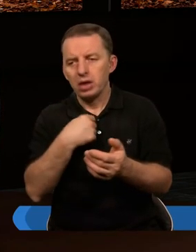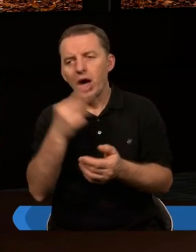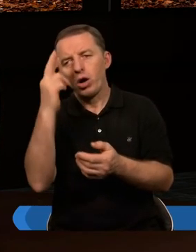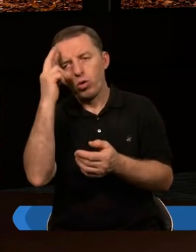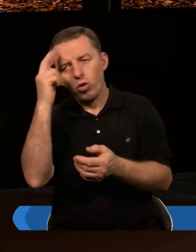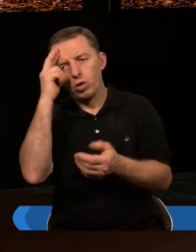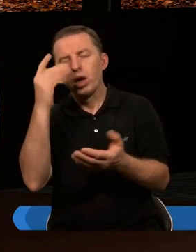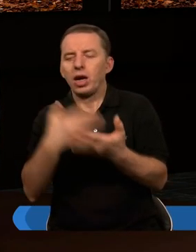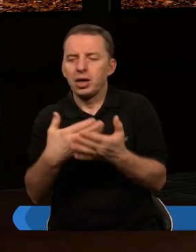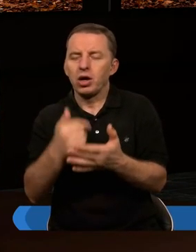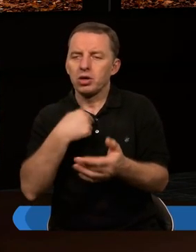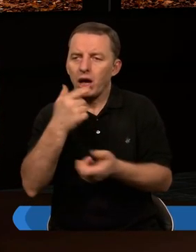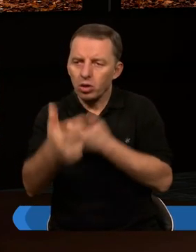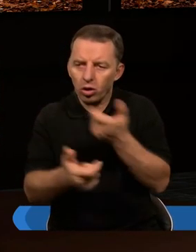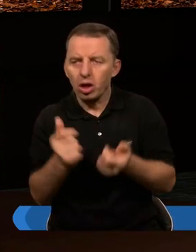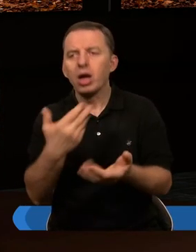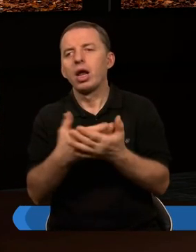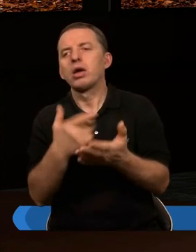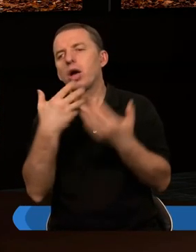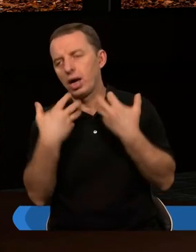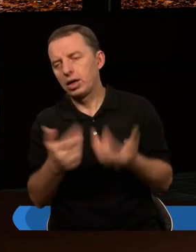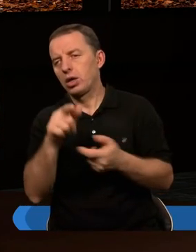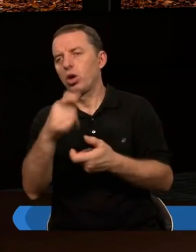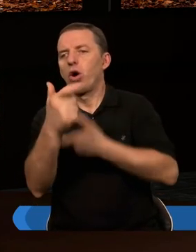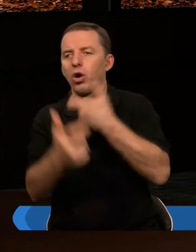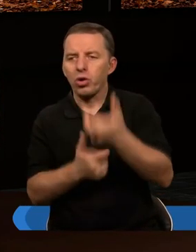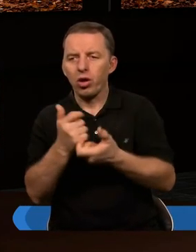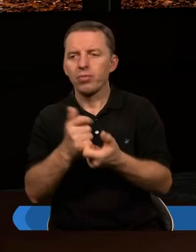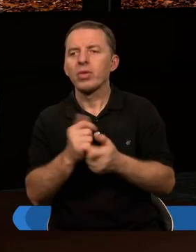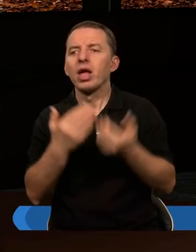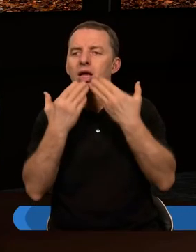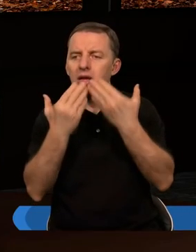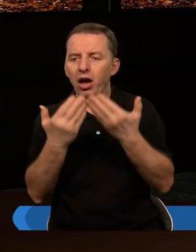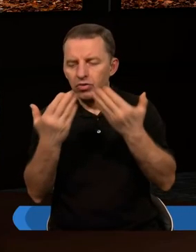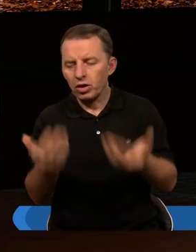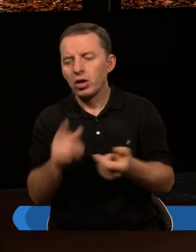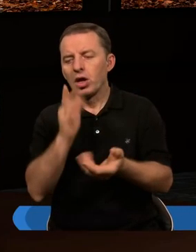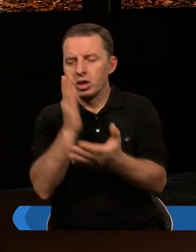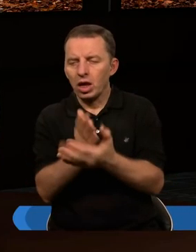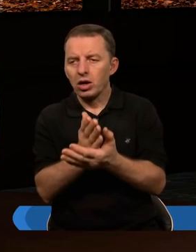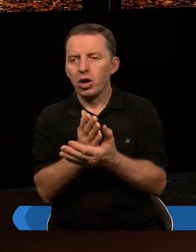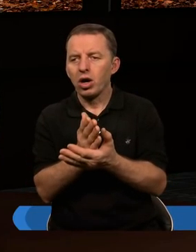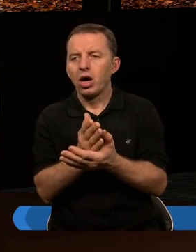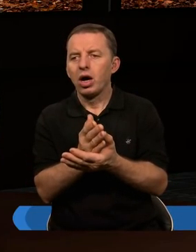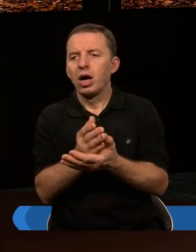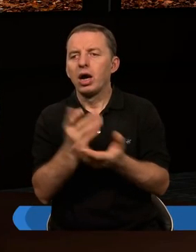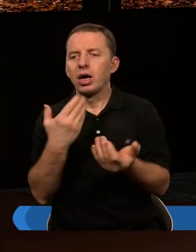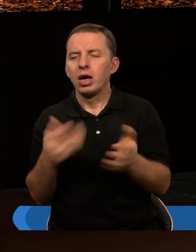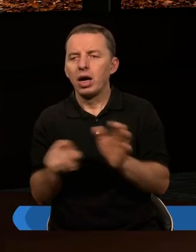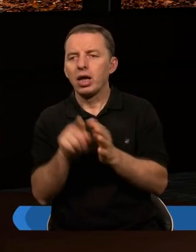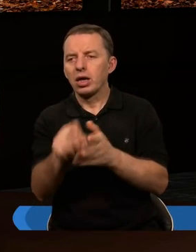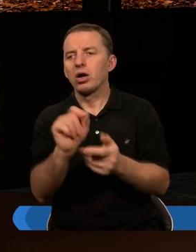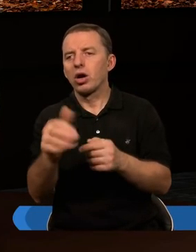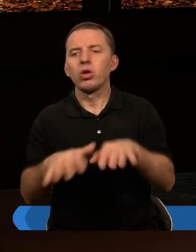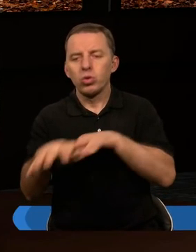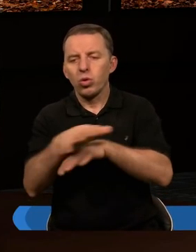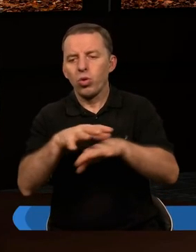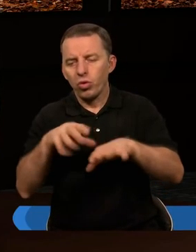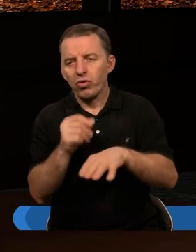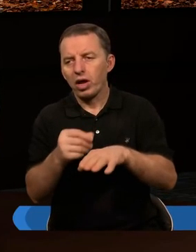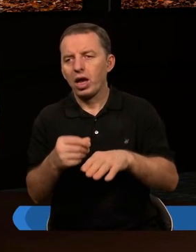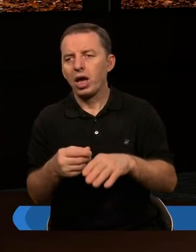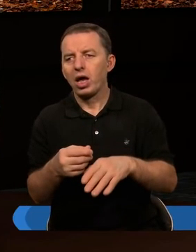rozumiem, dlaczego ja to robię, dlaczego ja to chcę robić. A zawdzięczamy to tylko dlatego, że jeżeli Duch Święty